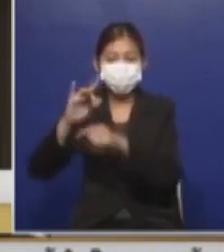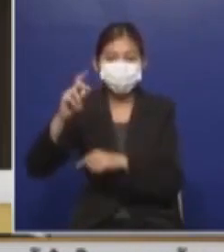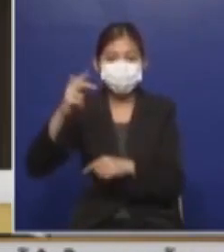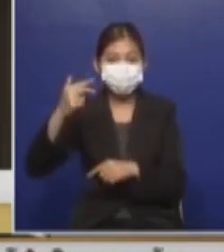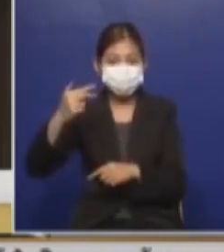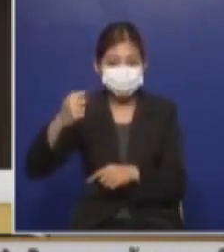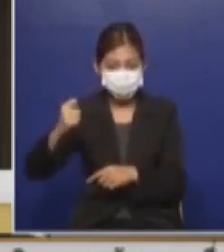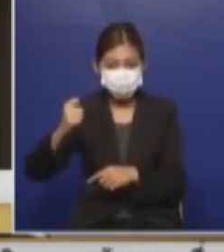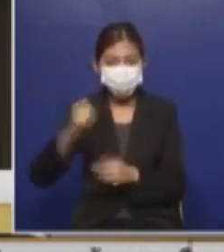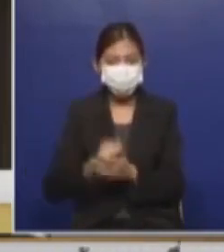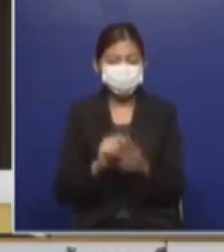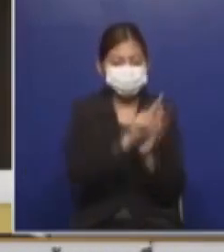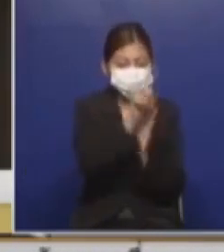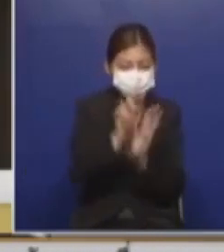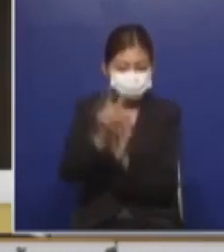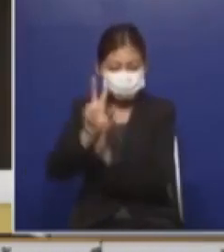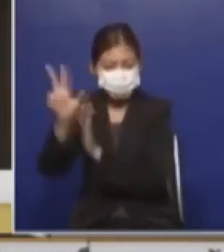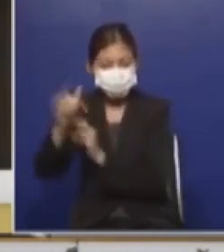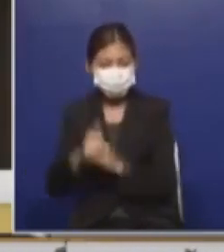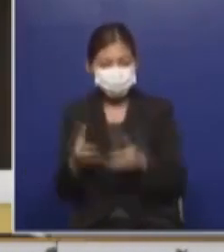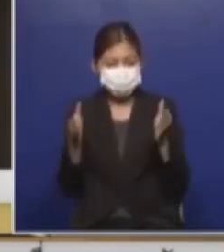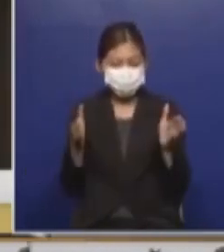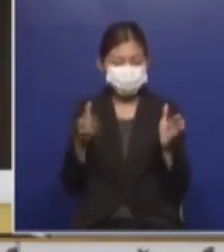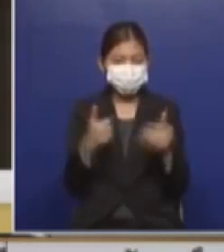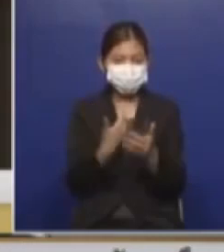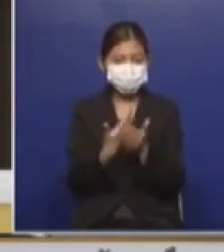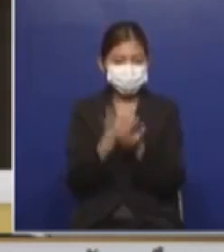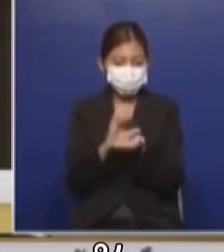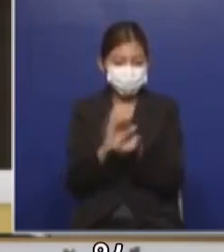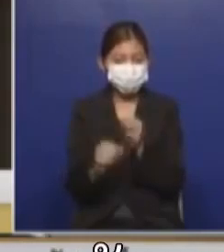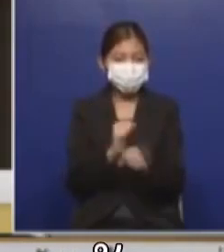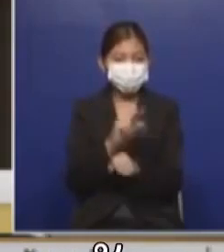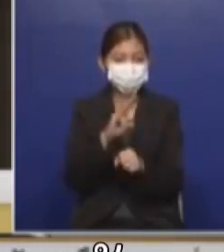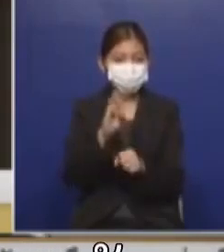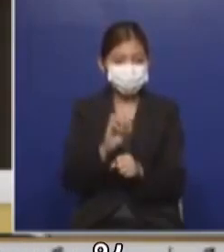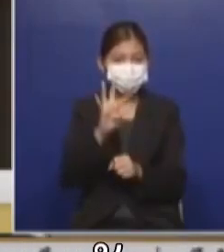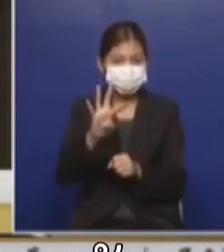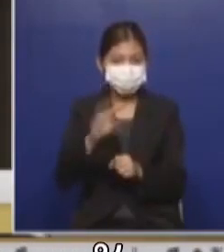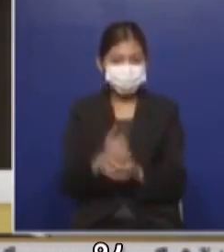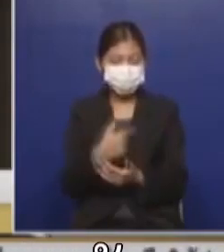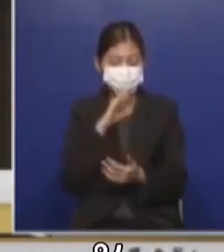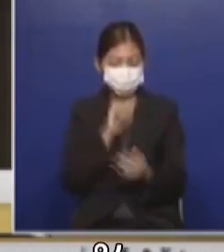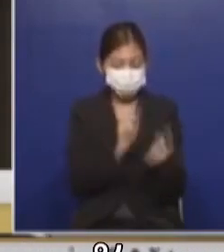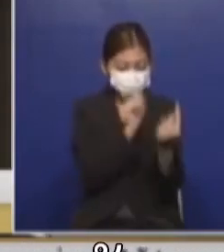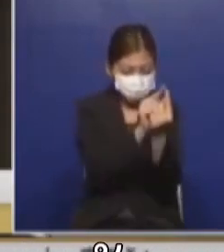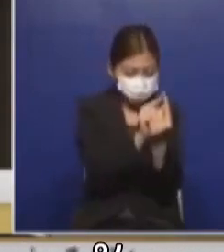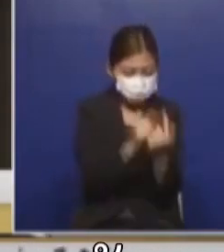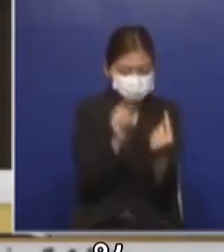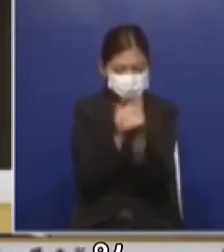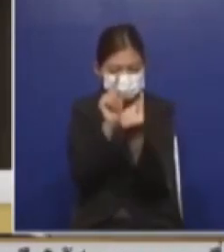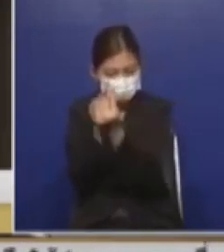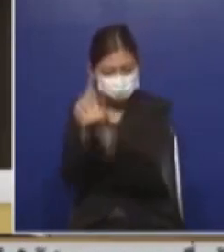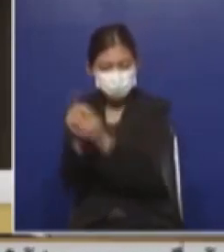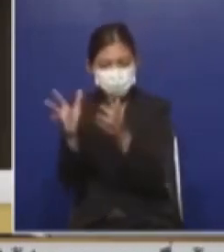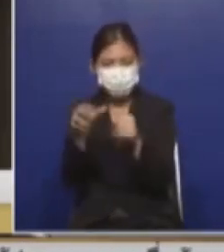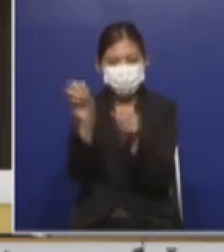ทั้งละลอก2และละลอก3อยู่ในปีงบประมาณ64นับตั้งแต่วันที่พบผู้ติดเชื้อรายแรกจนถึงวันนี้